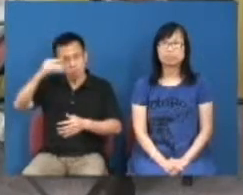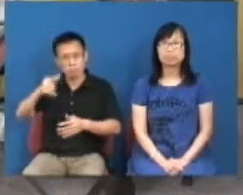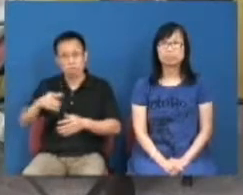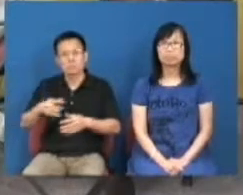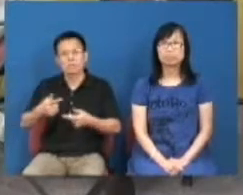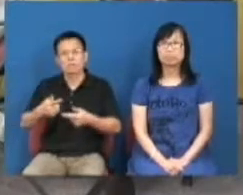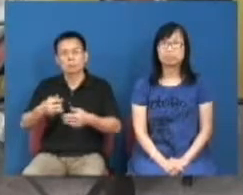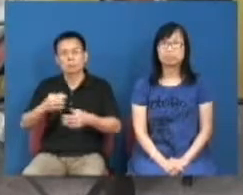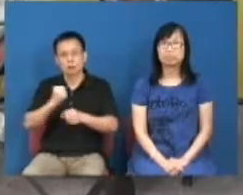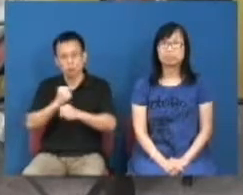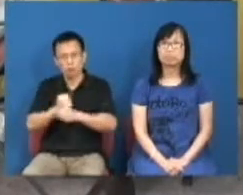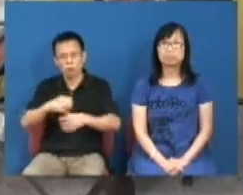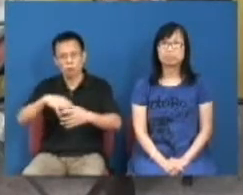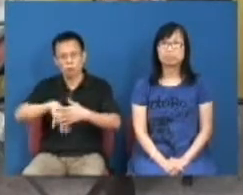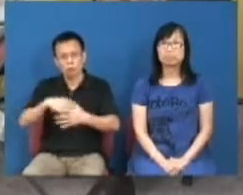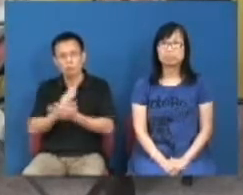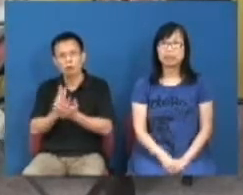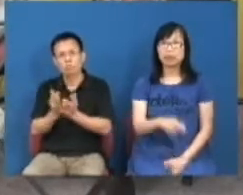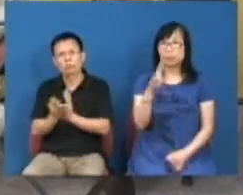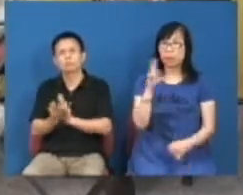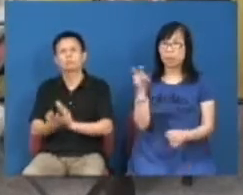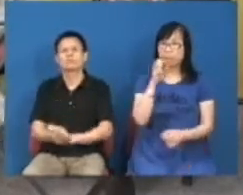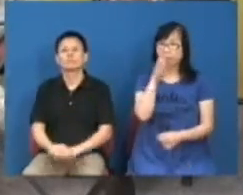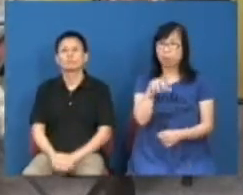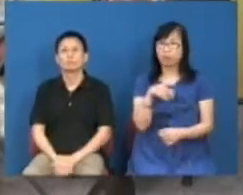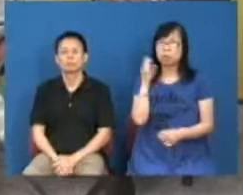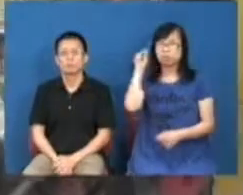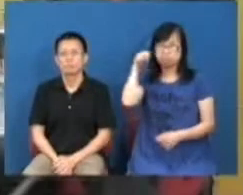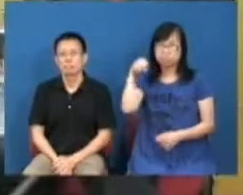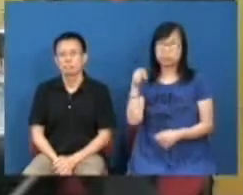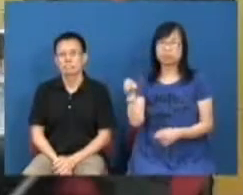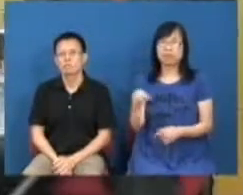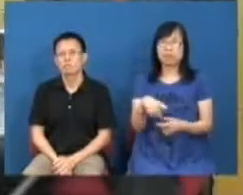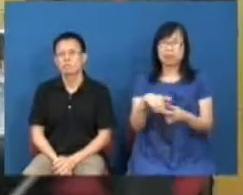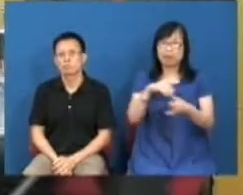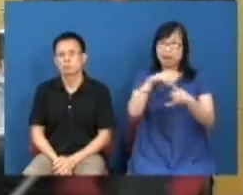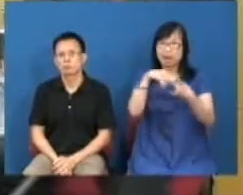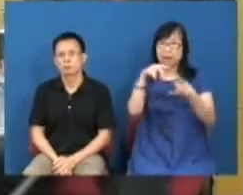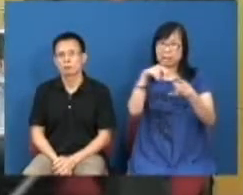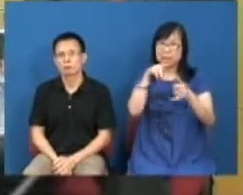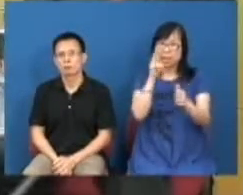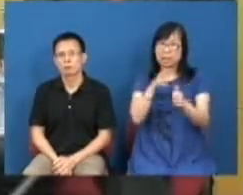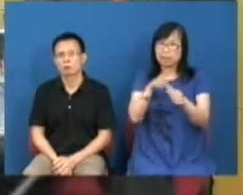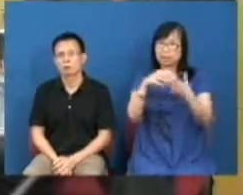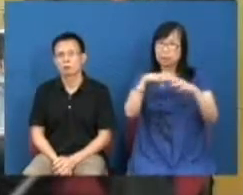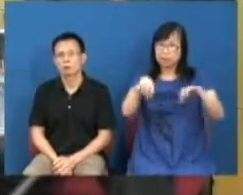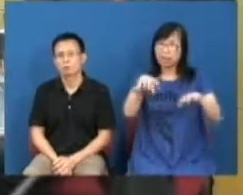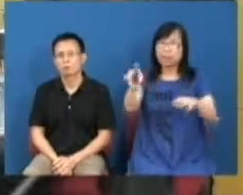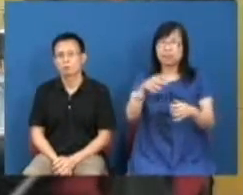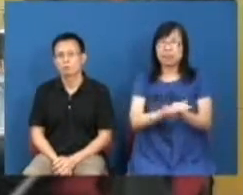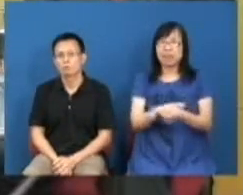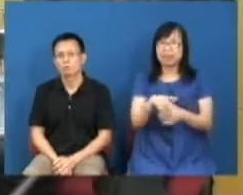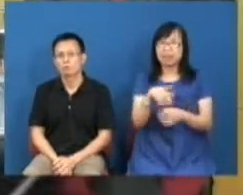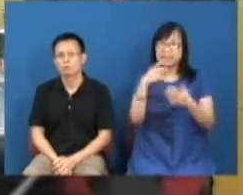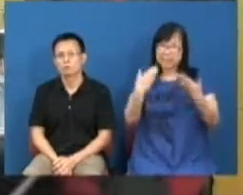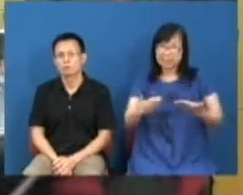佢。呢啲係每一日嘅工作嚟。 Raymond， 其實我好認同咧，就話呢個調解即係一個摩登和事佬啦。 係啊，